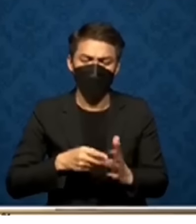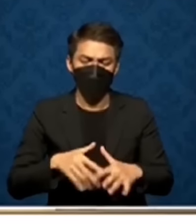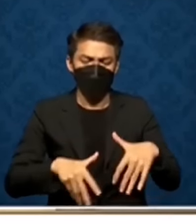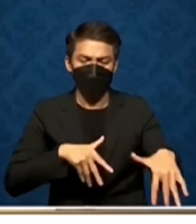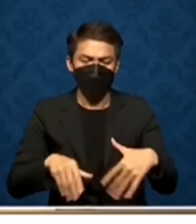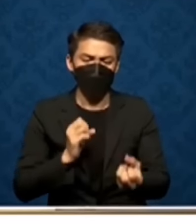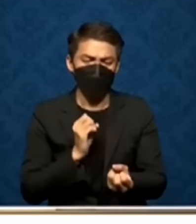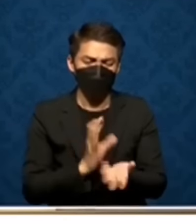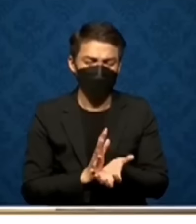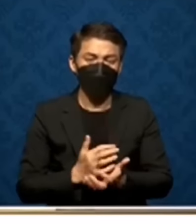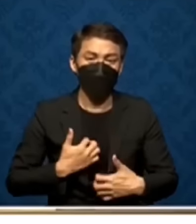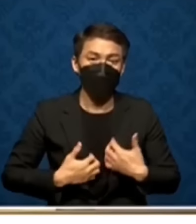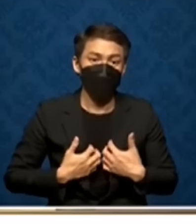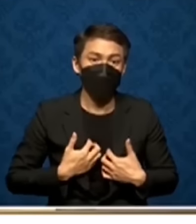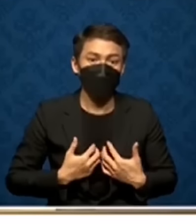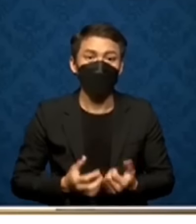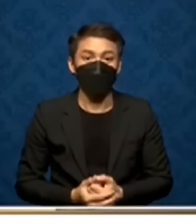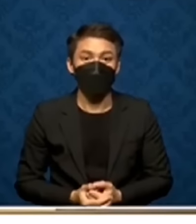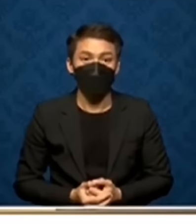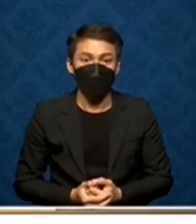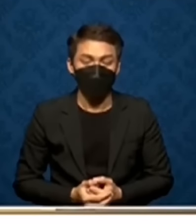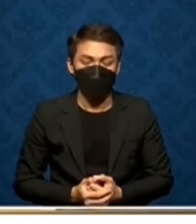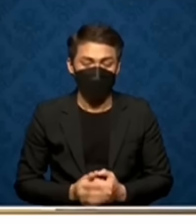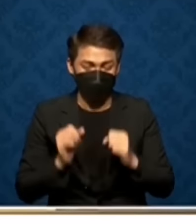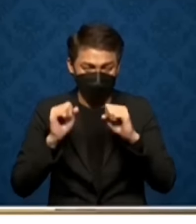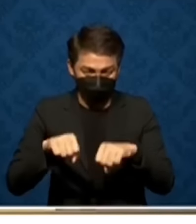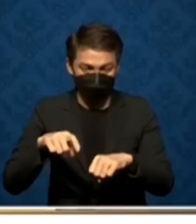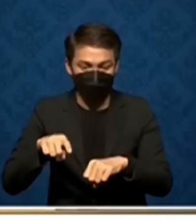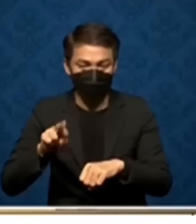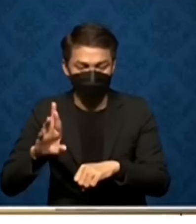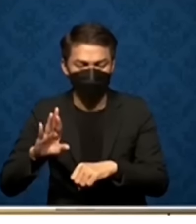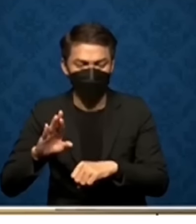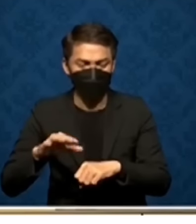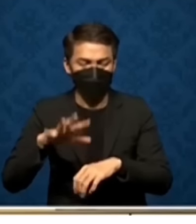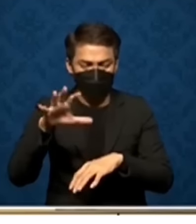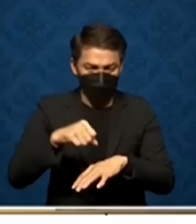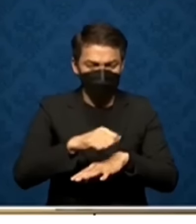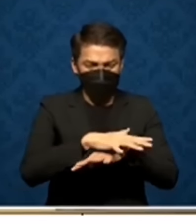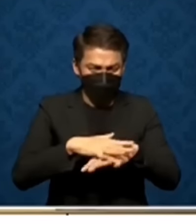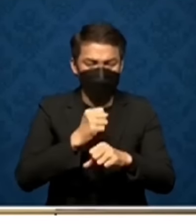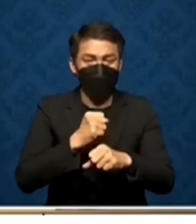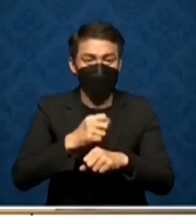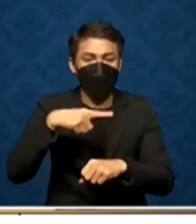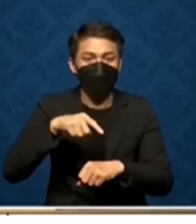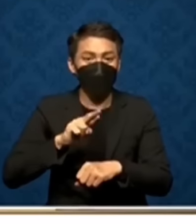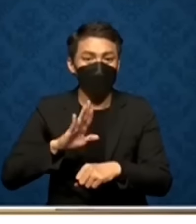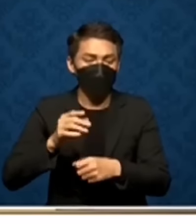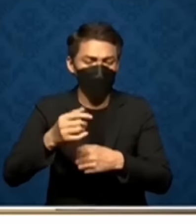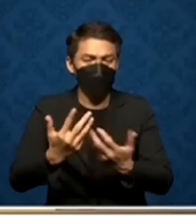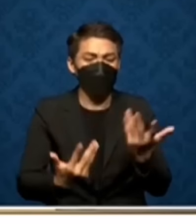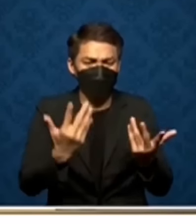จให้เป็นพรบอุทยานเป็นการตัดสินใจที่ยังไม่พิสูจน์เลยว่าประชาชน